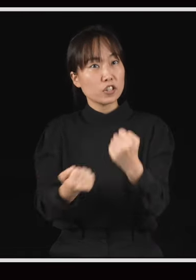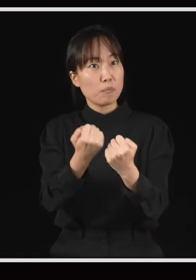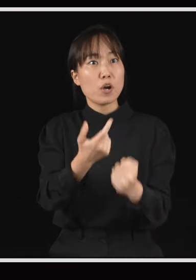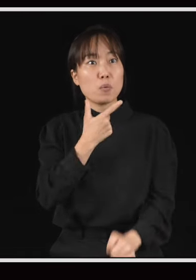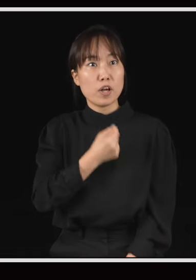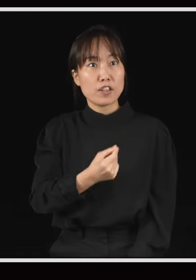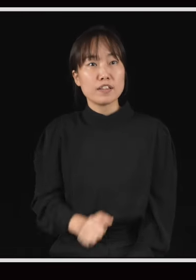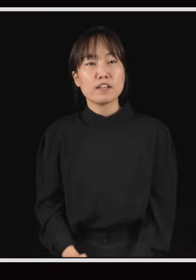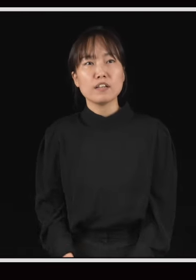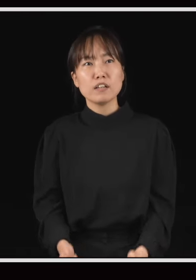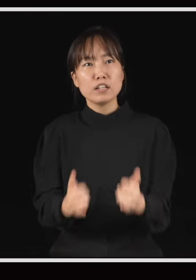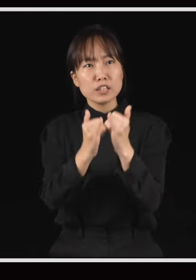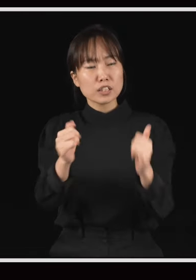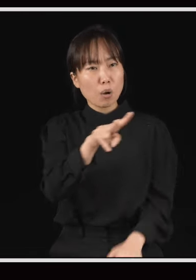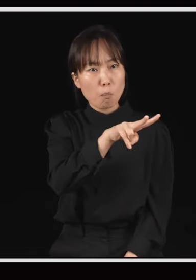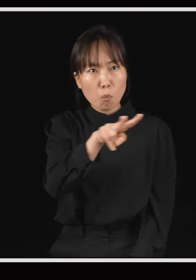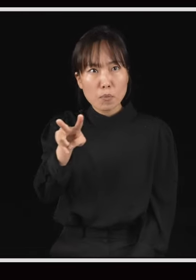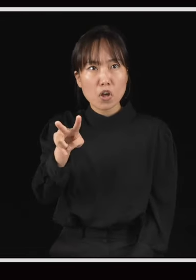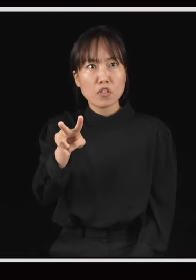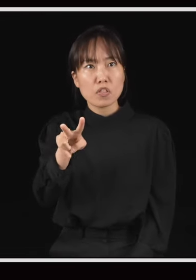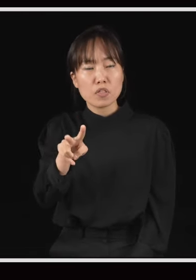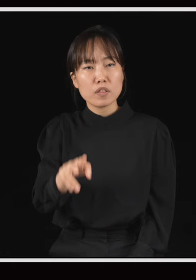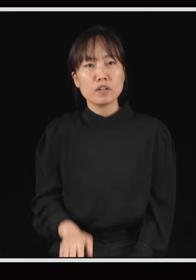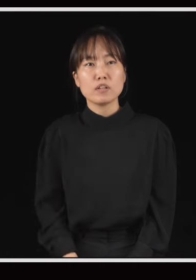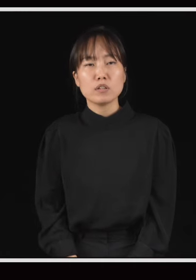말씀드릴게요. 그래서 정말 많은 분들이